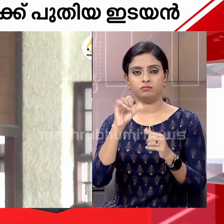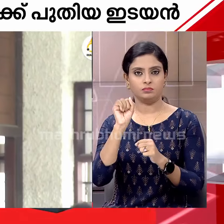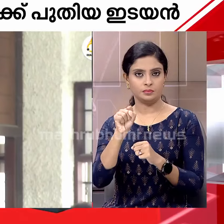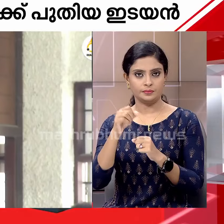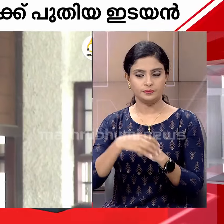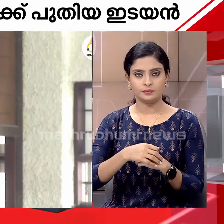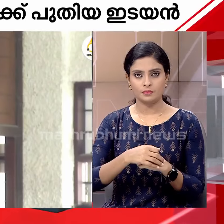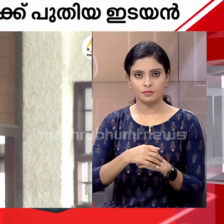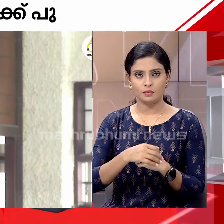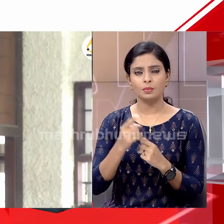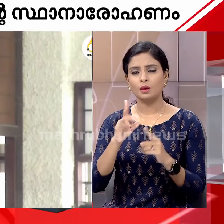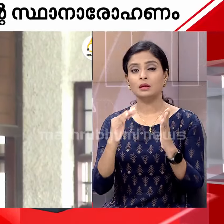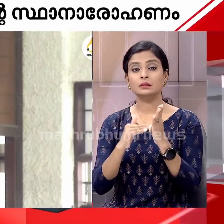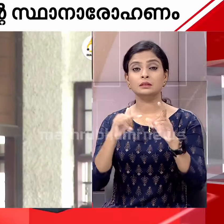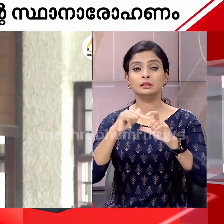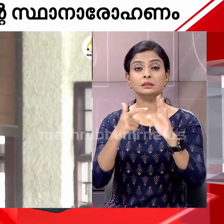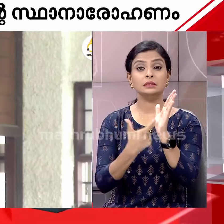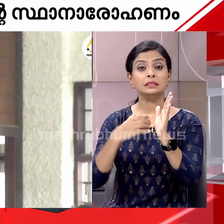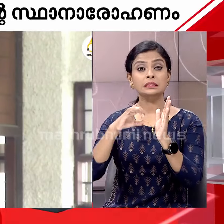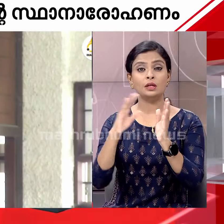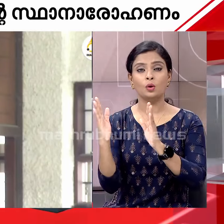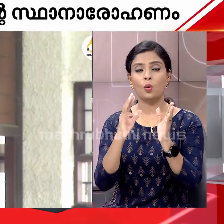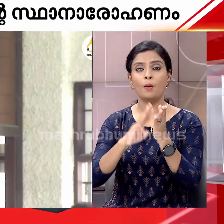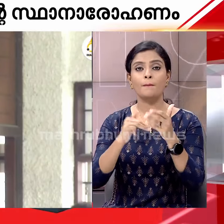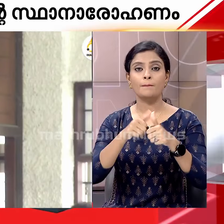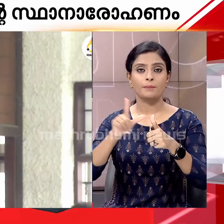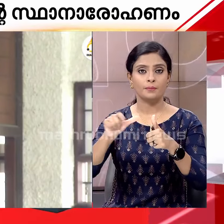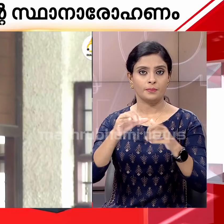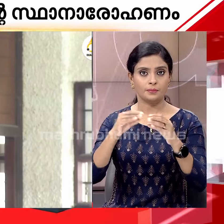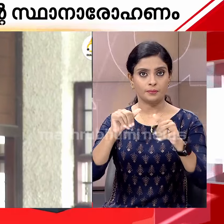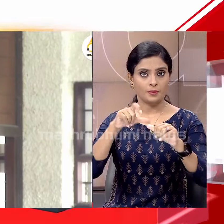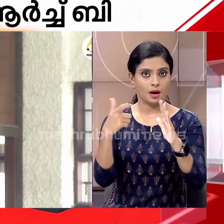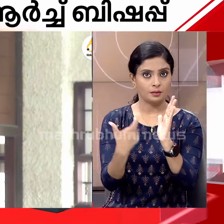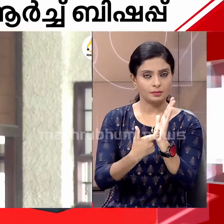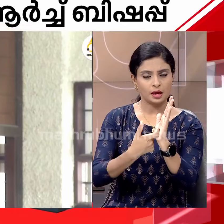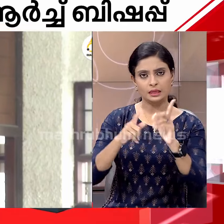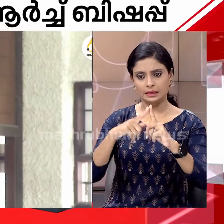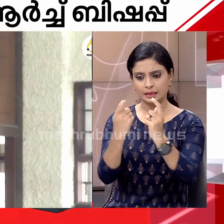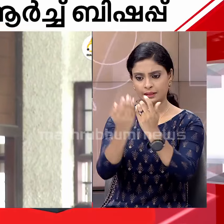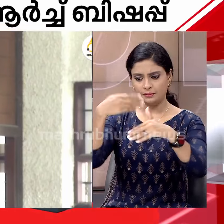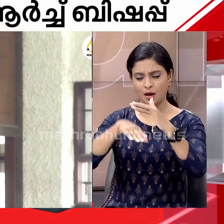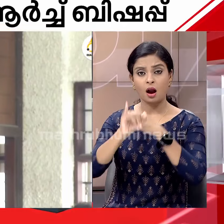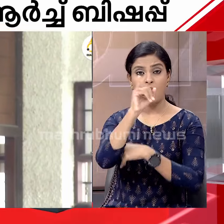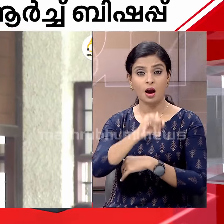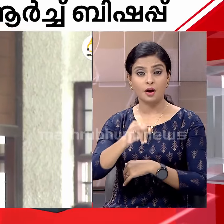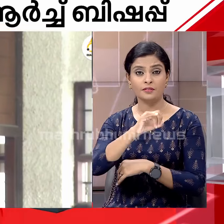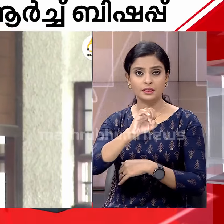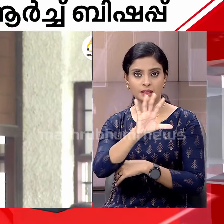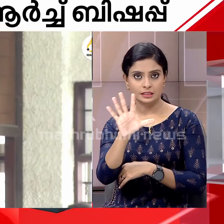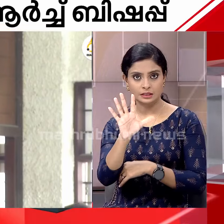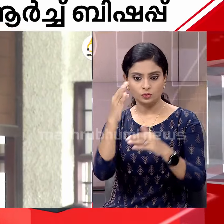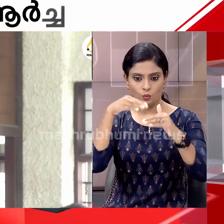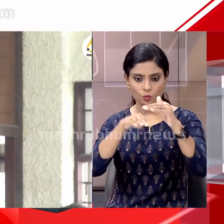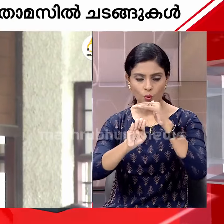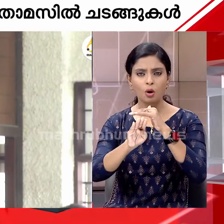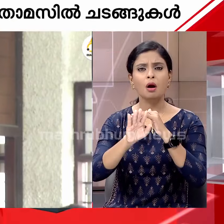സിറോ മലബാർ സഭയിൽ ആകെയുള്ള 65 മെത്രാന്മാരിൽ 55 പേർ ഈ സിനഡിൽ സംബന്ധിച്ചു.